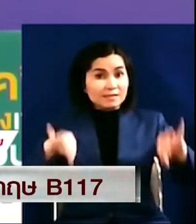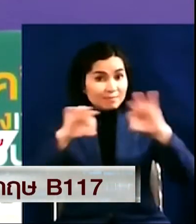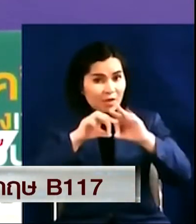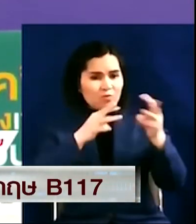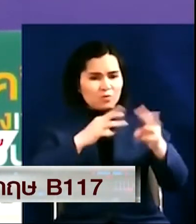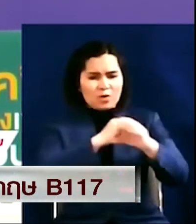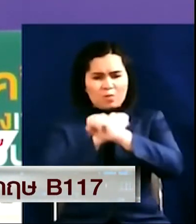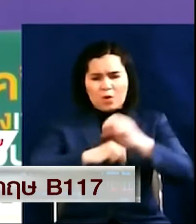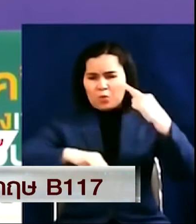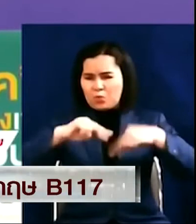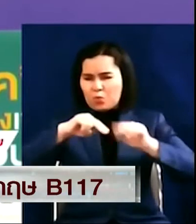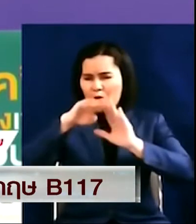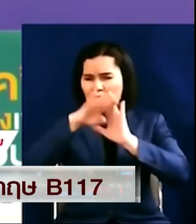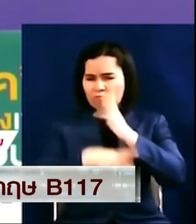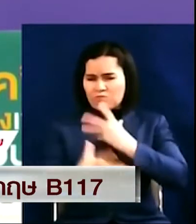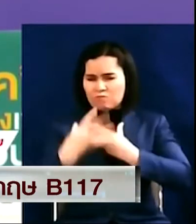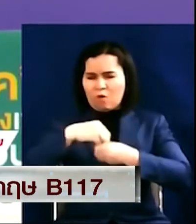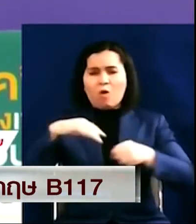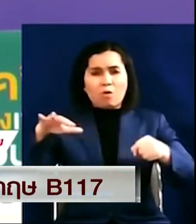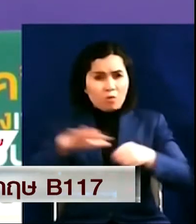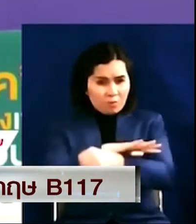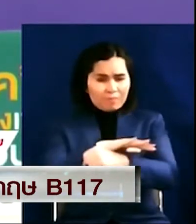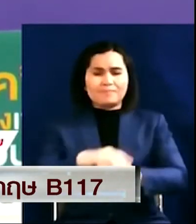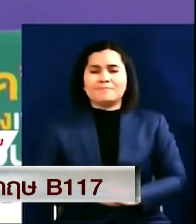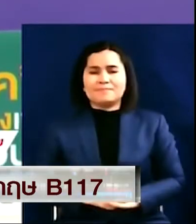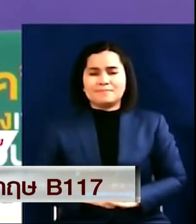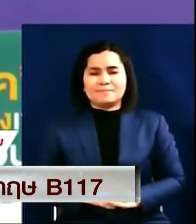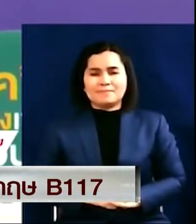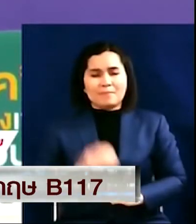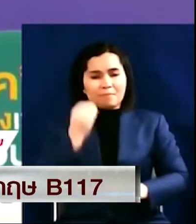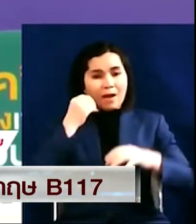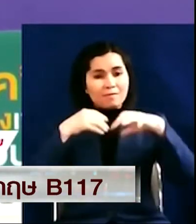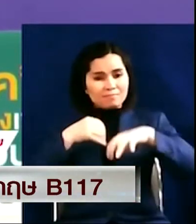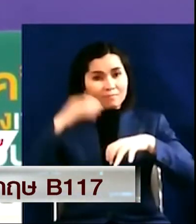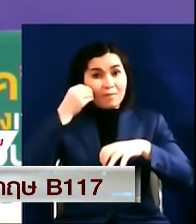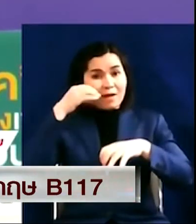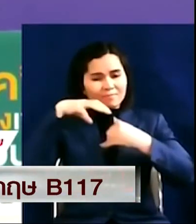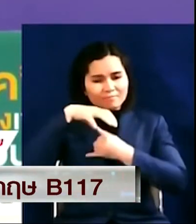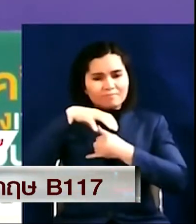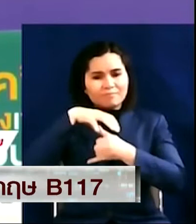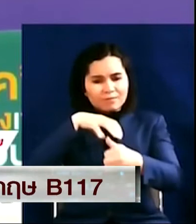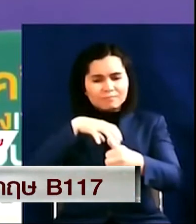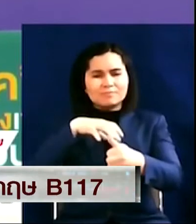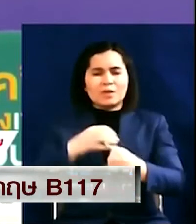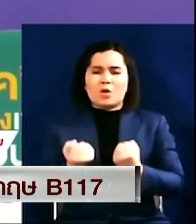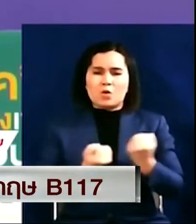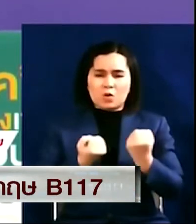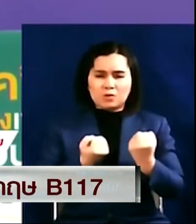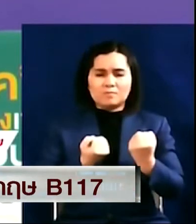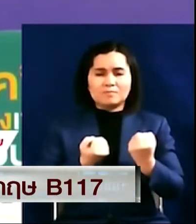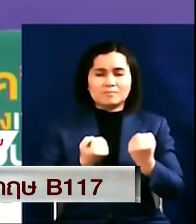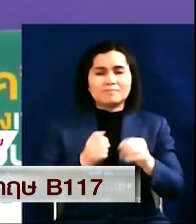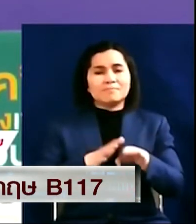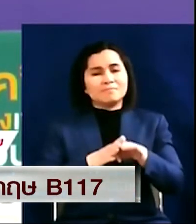คุณหมอบอกว่าถ้าเปรียบเทียบช่วงเดียวกันกับการแพร่ระบาดระลอกแรกเมื่อปีที่แล้วพบผู้ป่วย 3พันคน